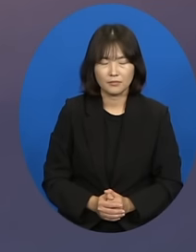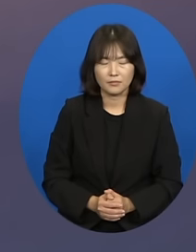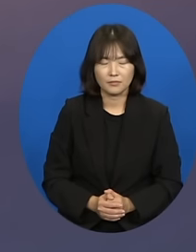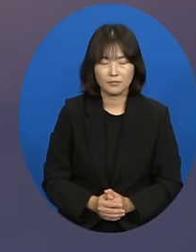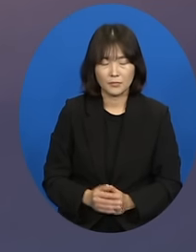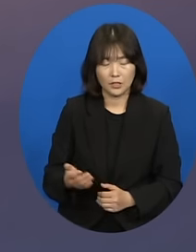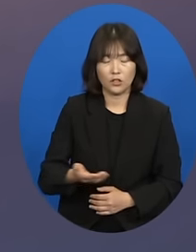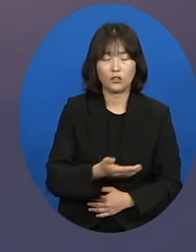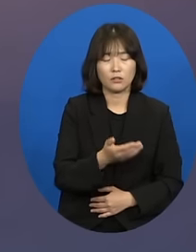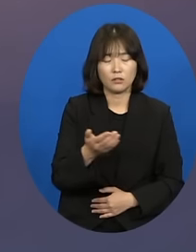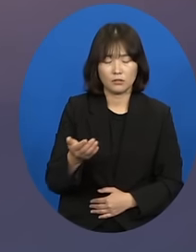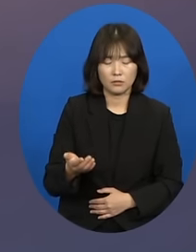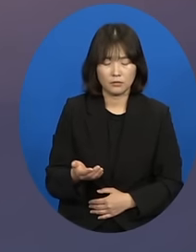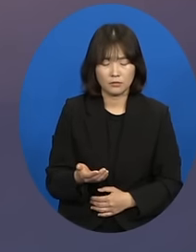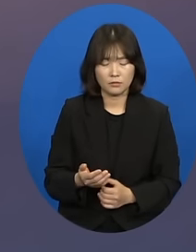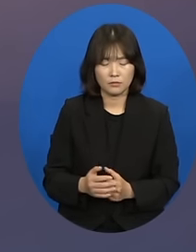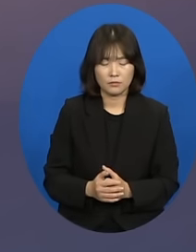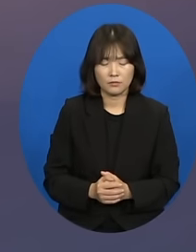여러분,